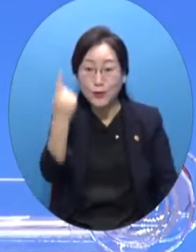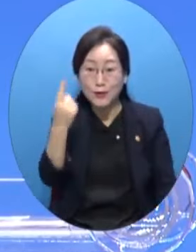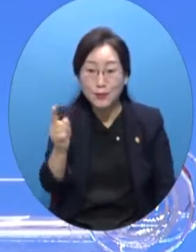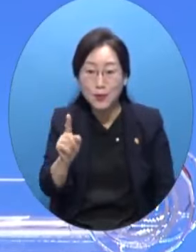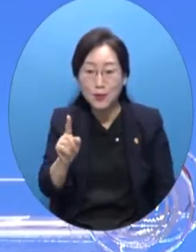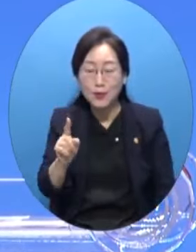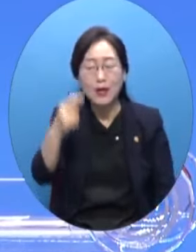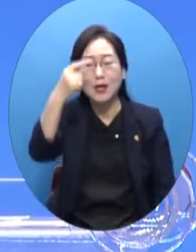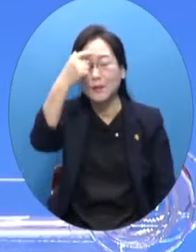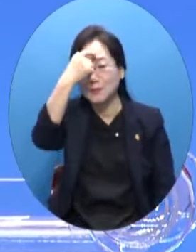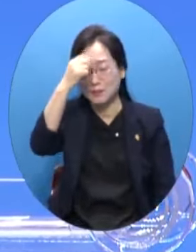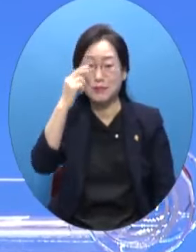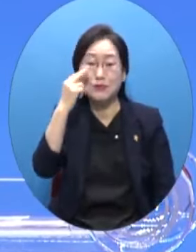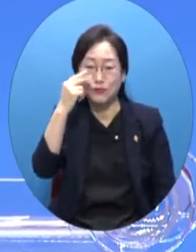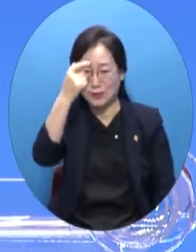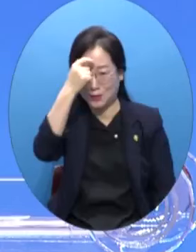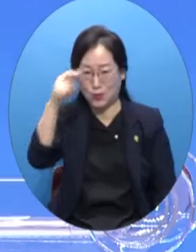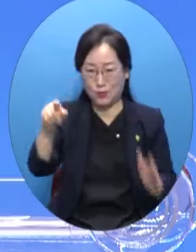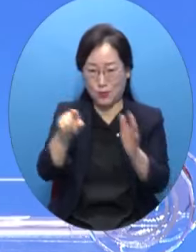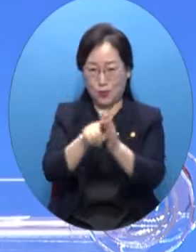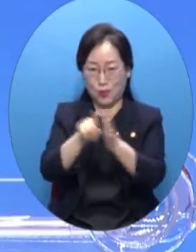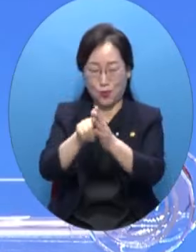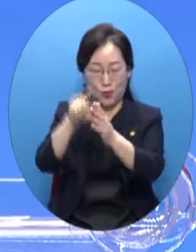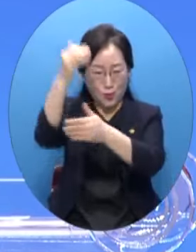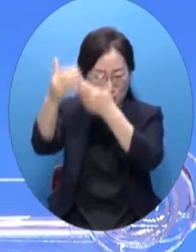기독교에서 우리에게 전해진 것입니다.